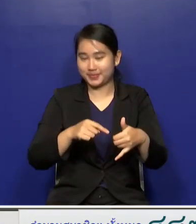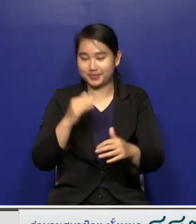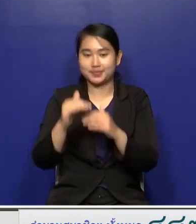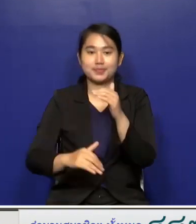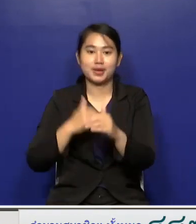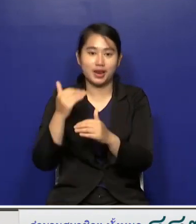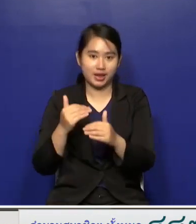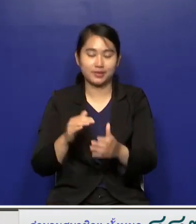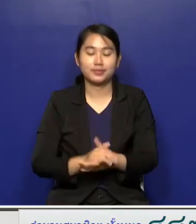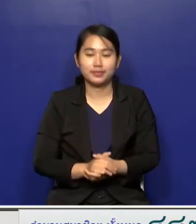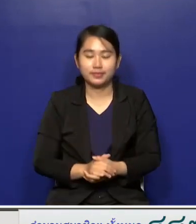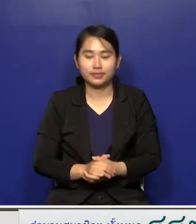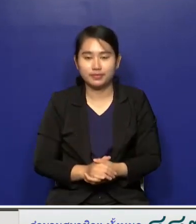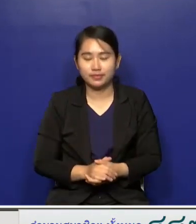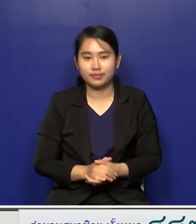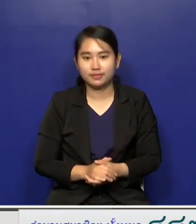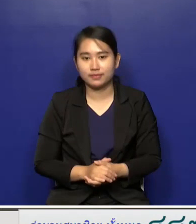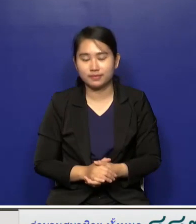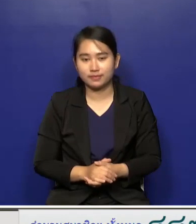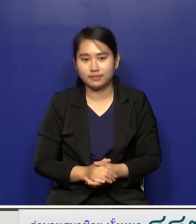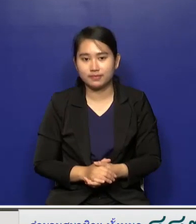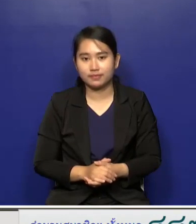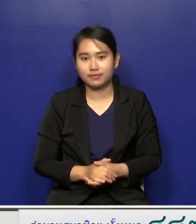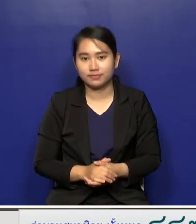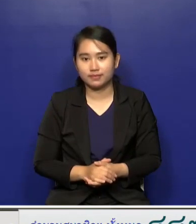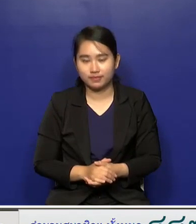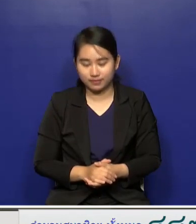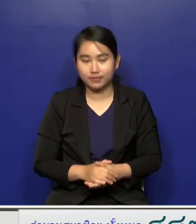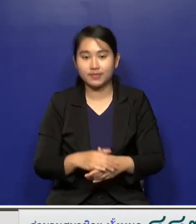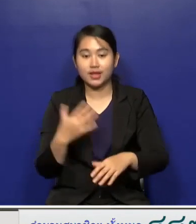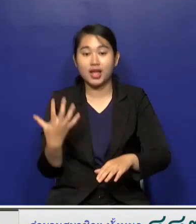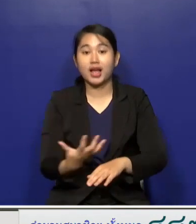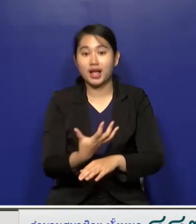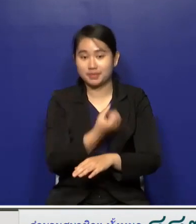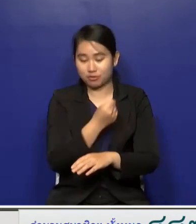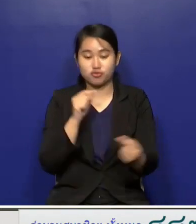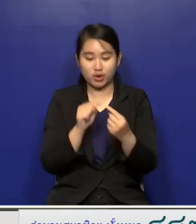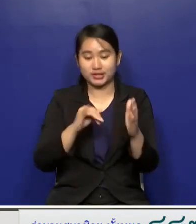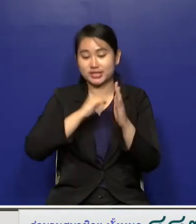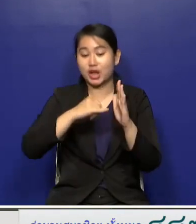ติและทำให้การกระจายอำนาจโดยเฉพาะเมืองพิเศ